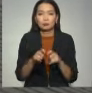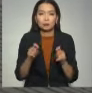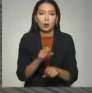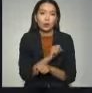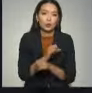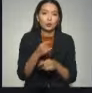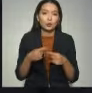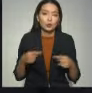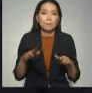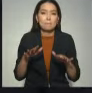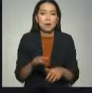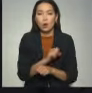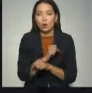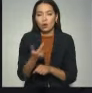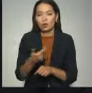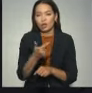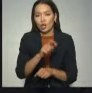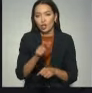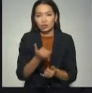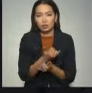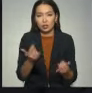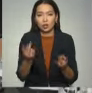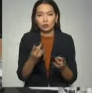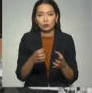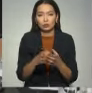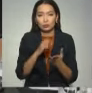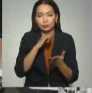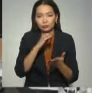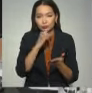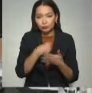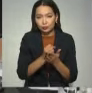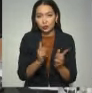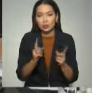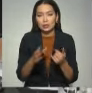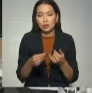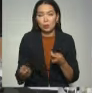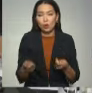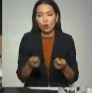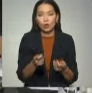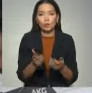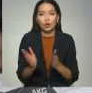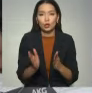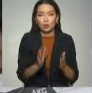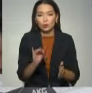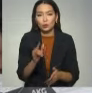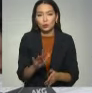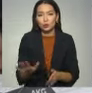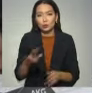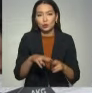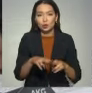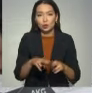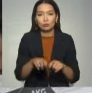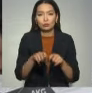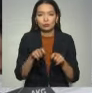места отдыха для граждан. Кроме того, члены комиссии установили, что в управлении земельными ресурсами южной столицы допустили 33